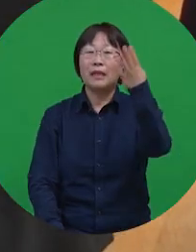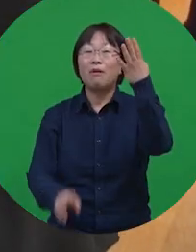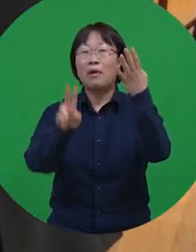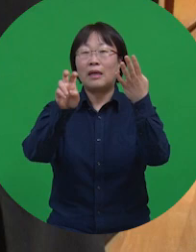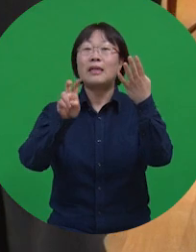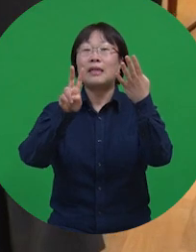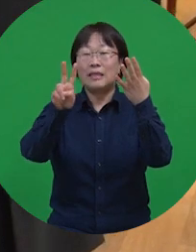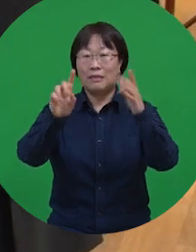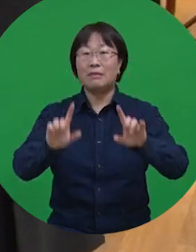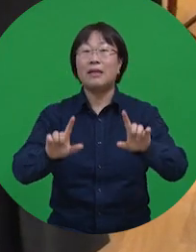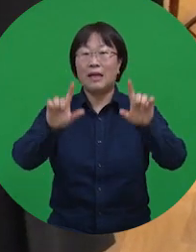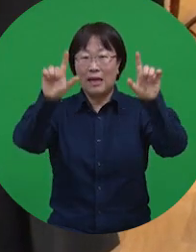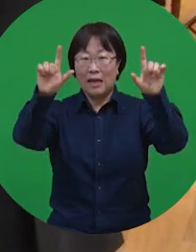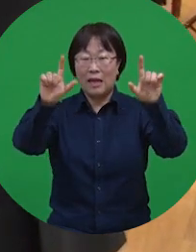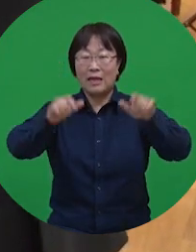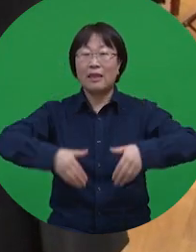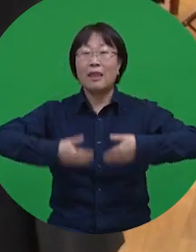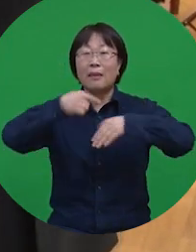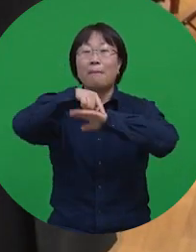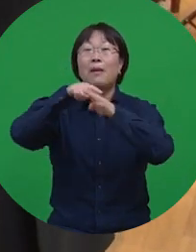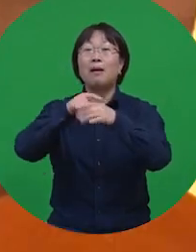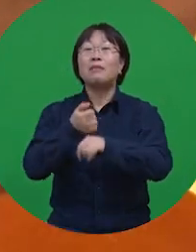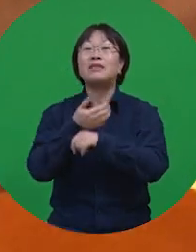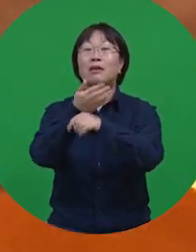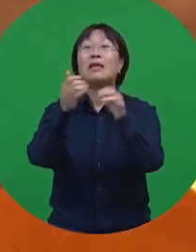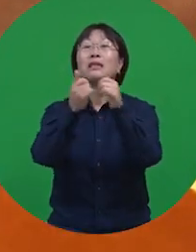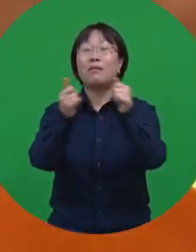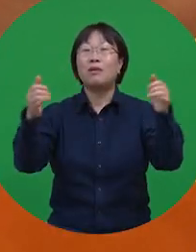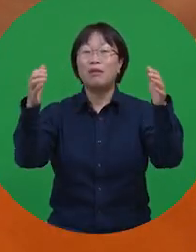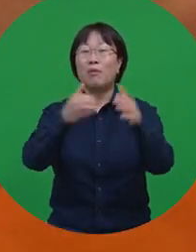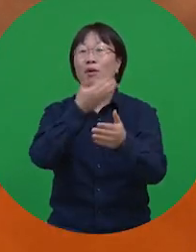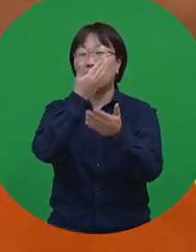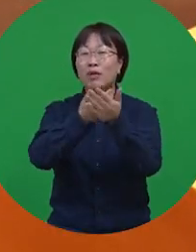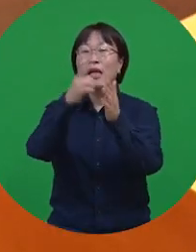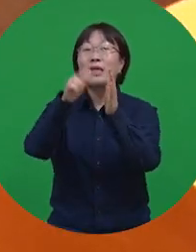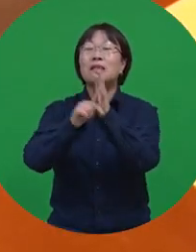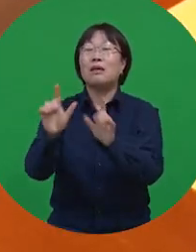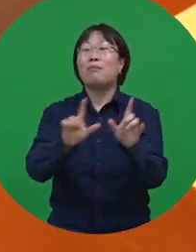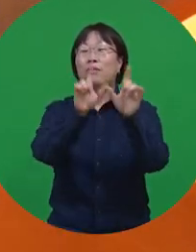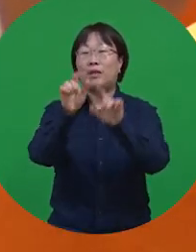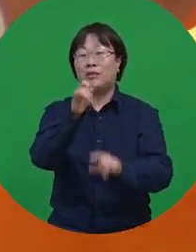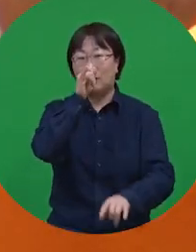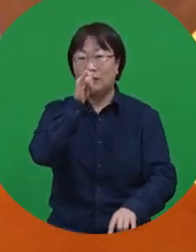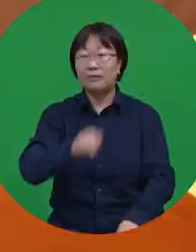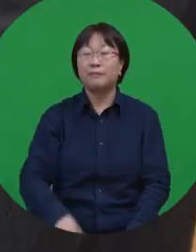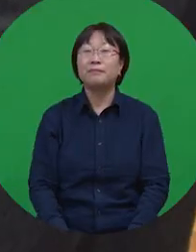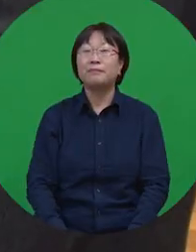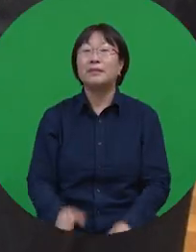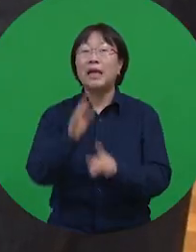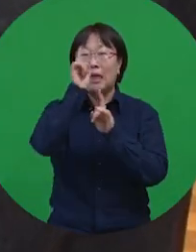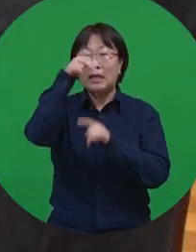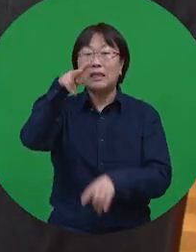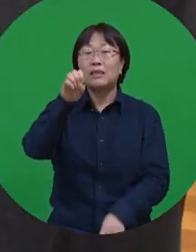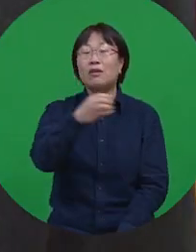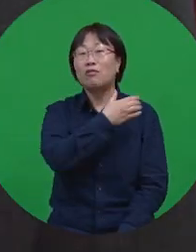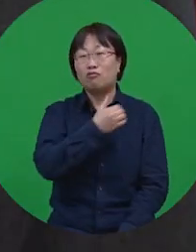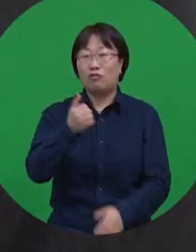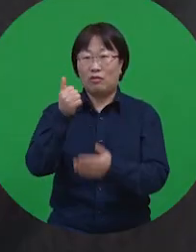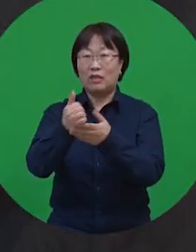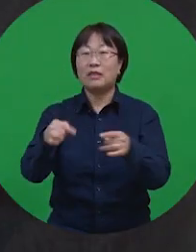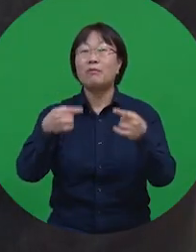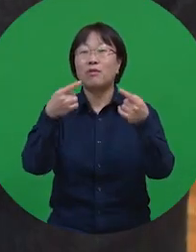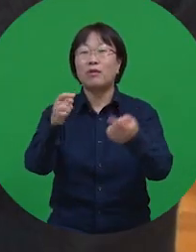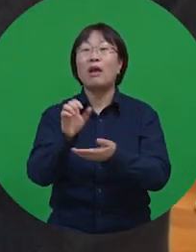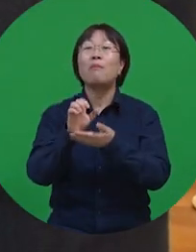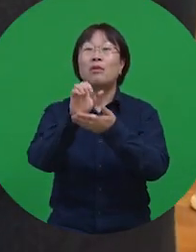4월 22일 열린 자리에는 훈훈한 마음을 전한 이들이 모여 뜻깊은 시간을 보냈는데요. 이날